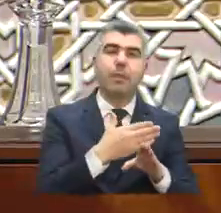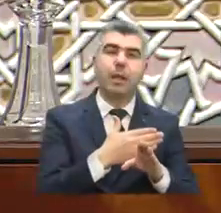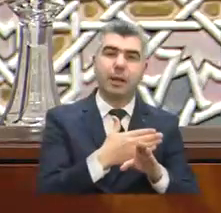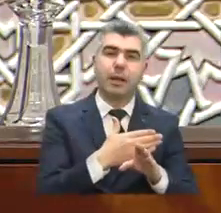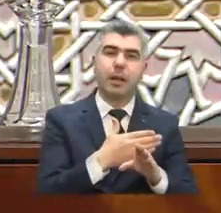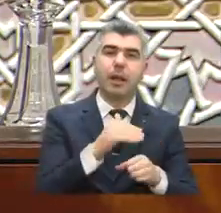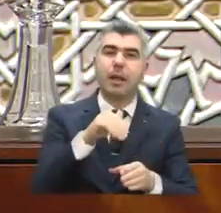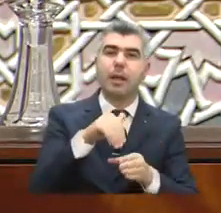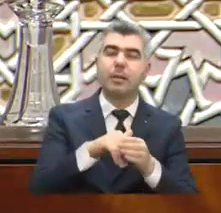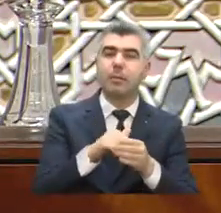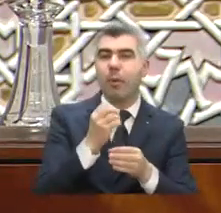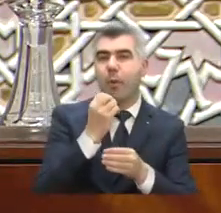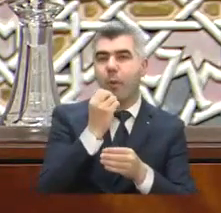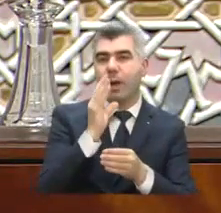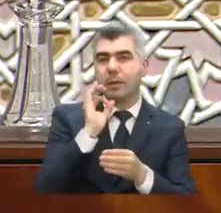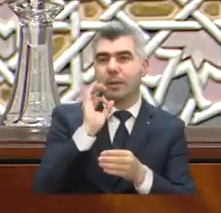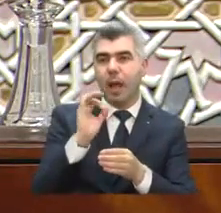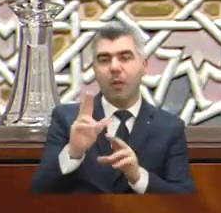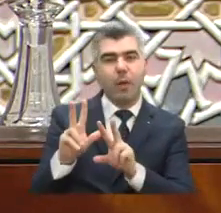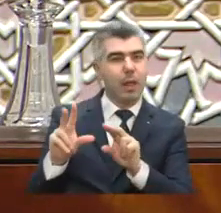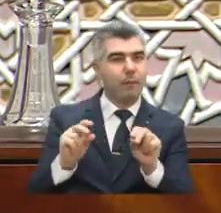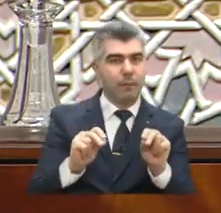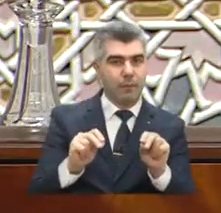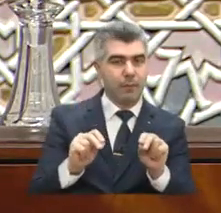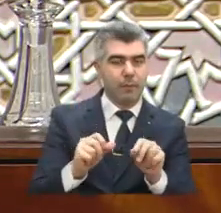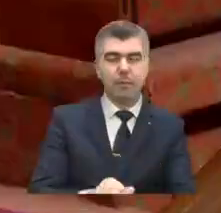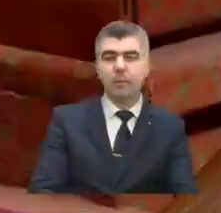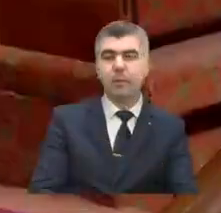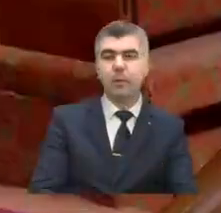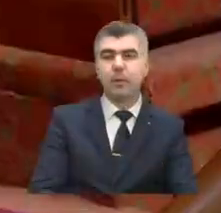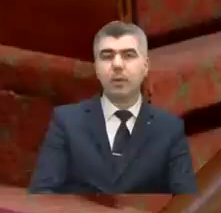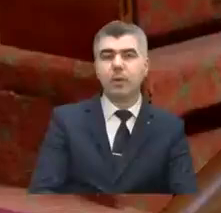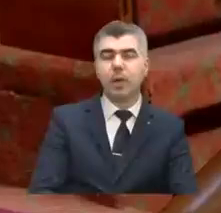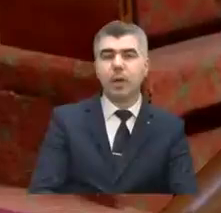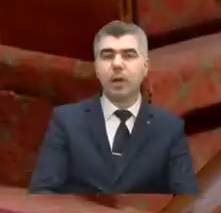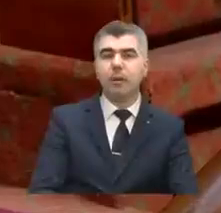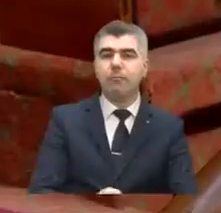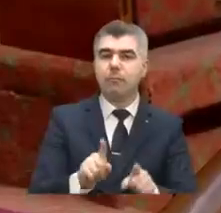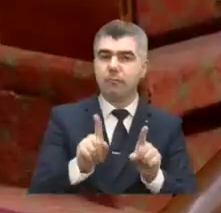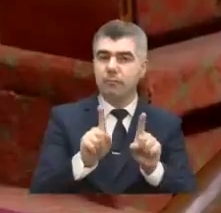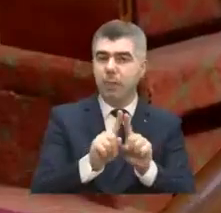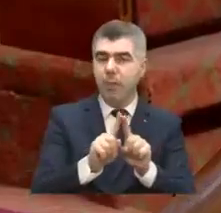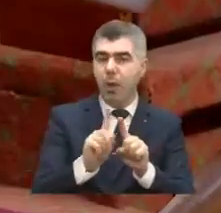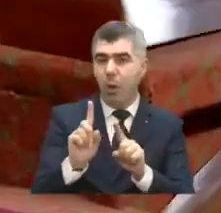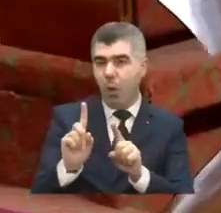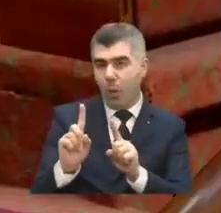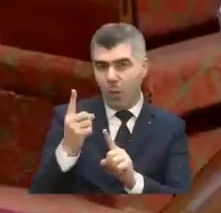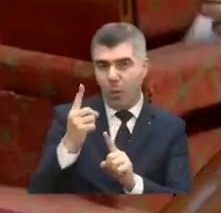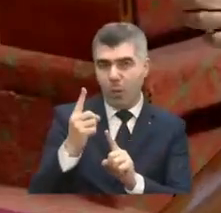الاشتراكي المحترم. فتكميلا على ما جاء في السؤال الأول،